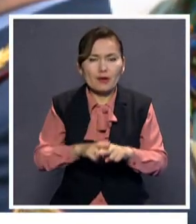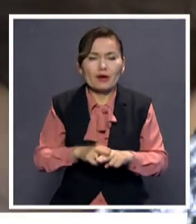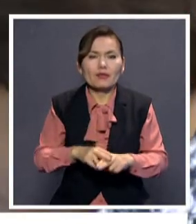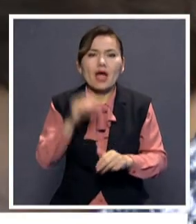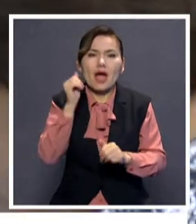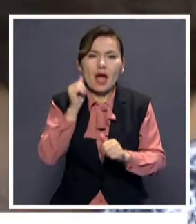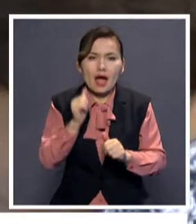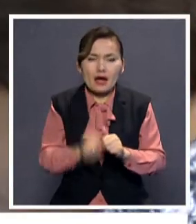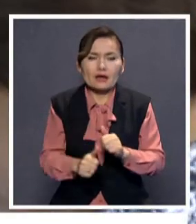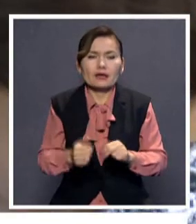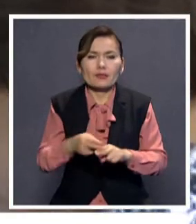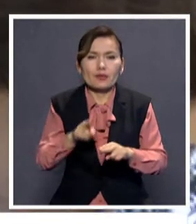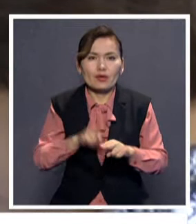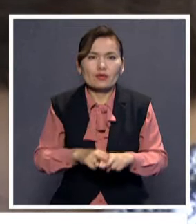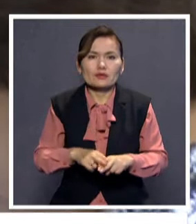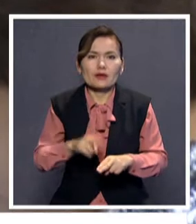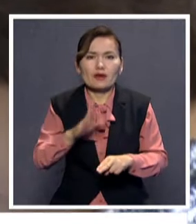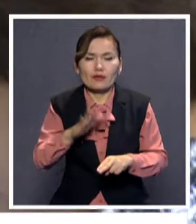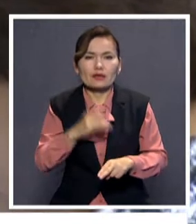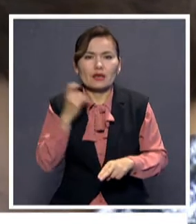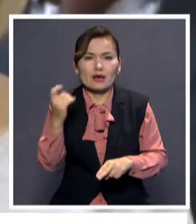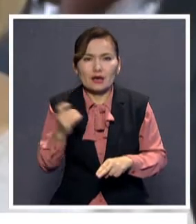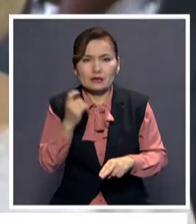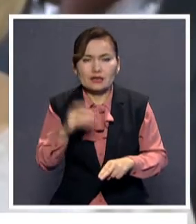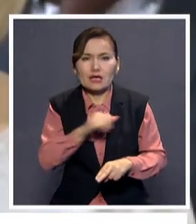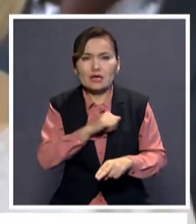пиктер қызметінің ашықтығын қамтамасыз етпек.